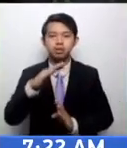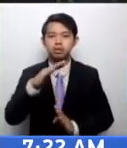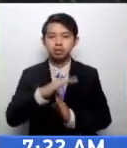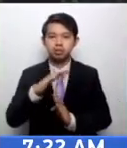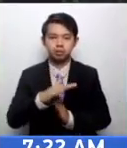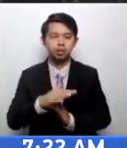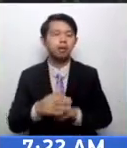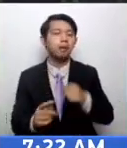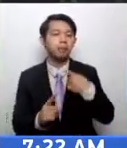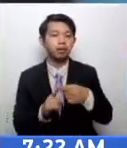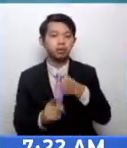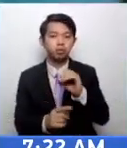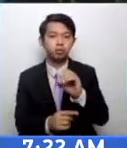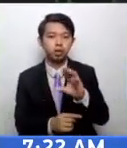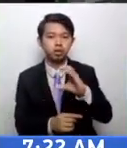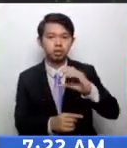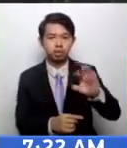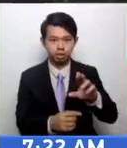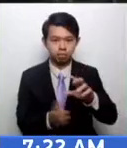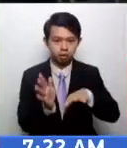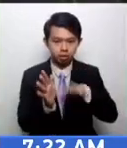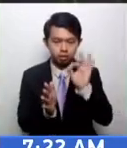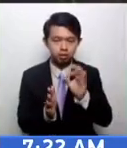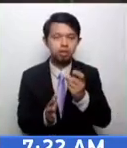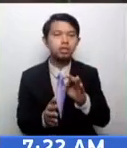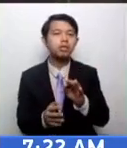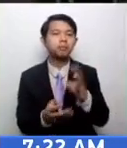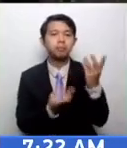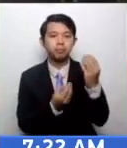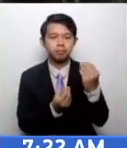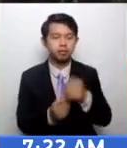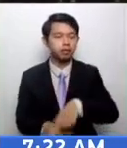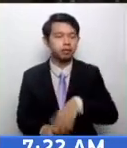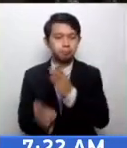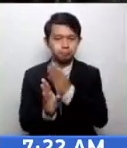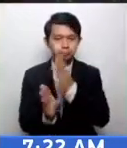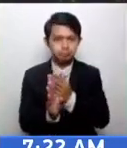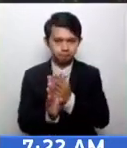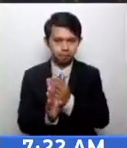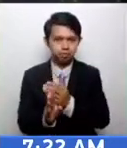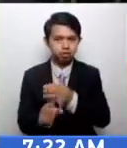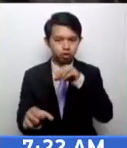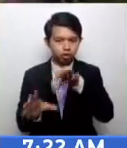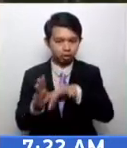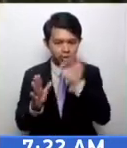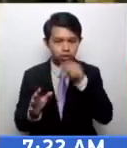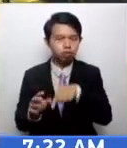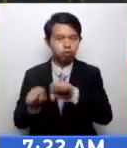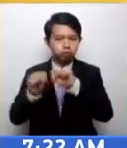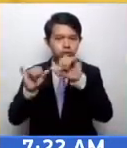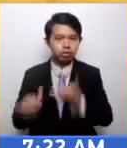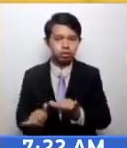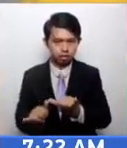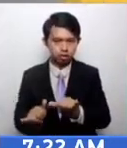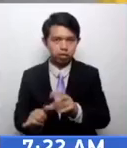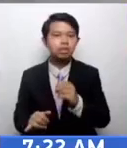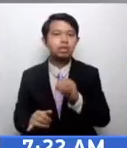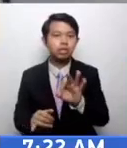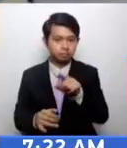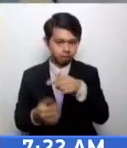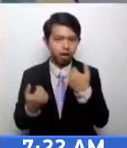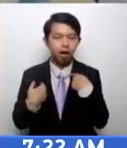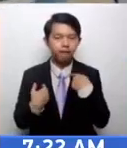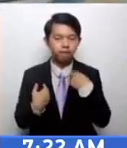rin natin yan. Ngayon, ini-indicate yung mga bus dito sa aming system para malaman natin kung yan ay may mga record. Kailangan